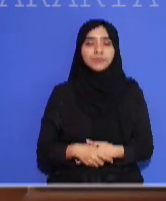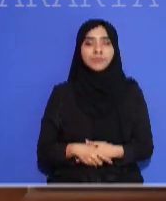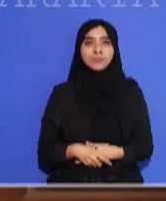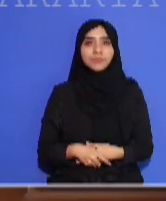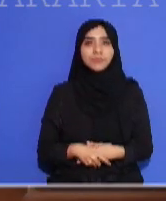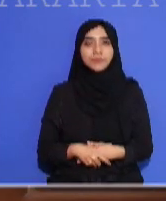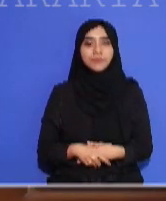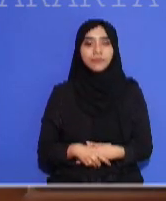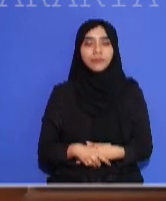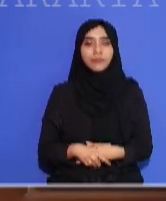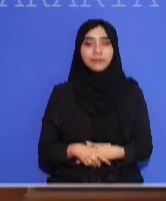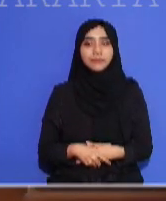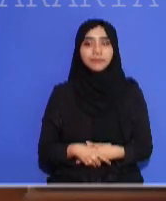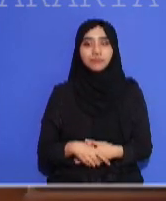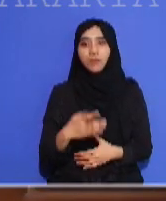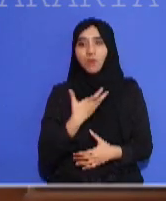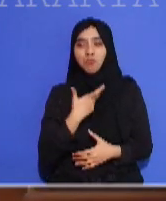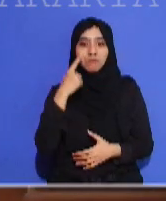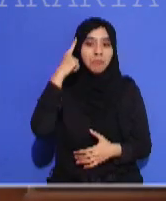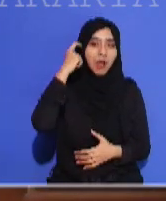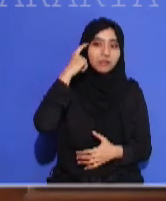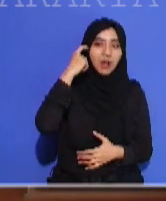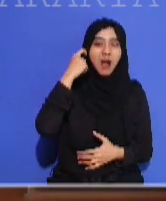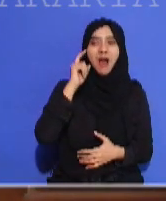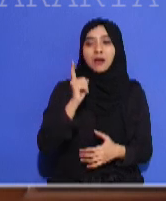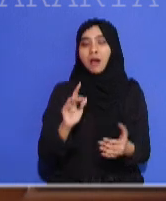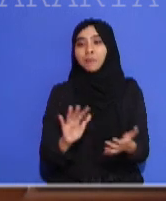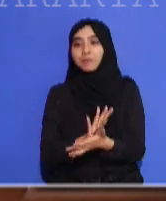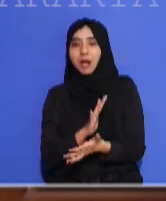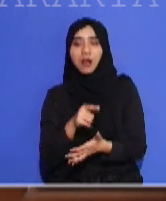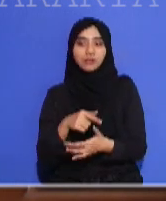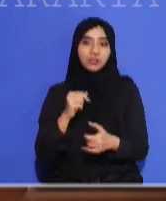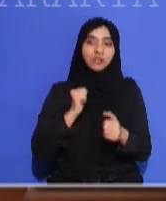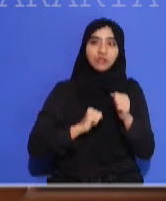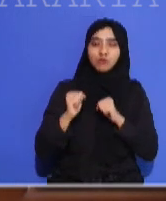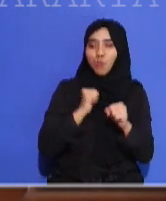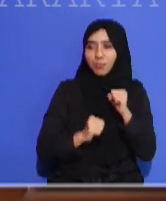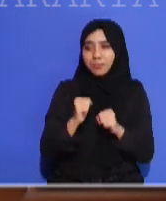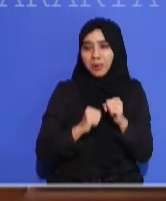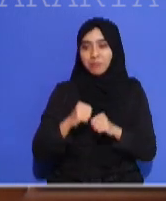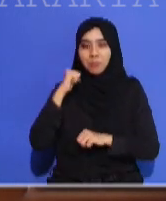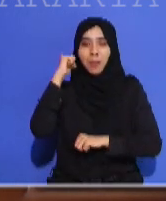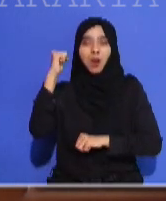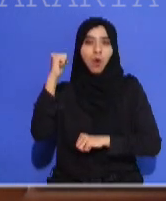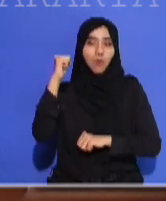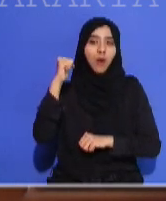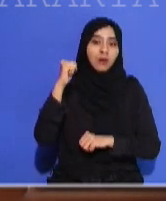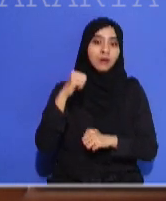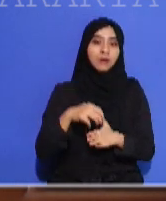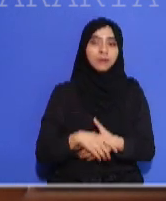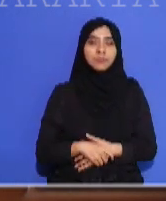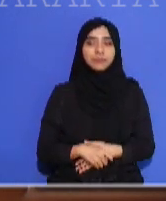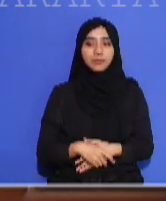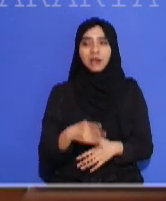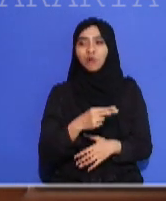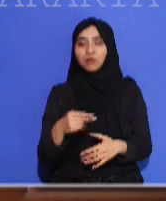Menawi panjenengan badhe sinau ngiras pantes napa tilas lampah perjuanganipun para pahlawan kusumaning bangsa ing sak